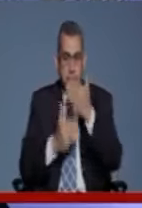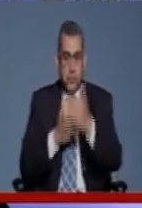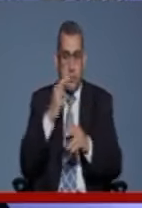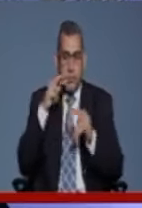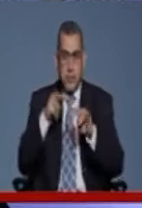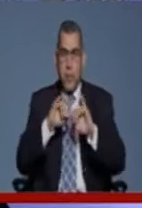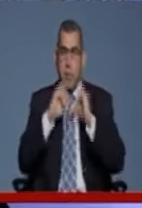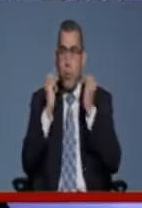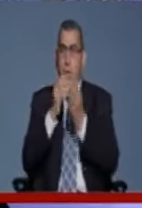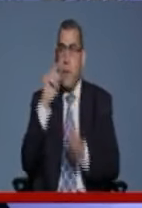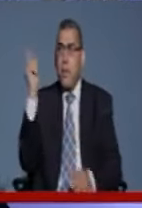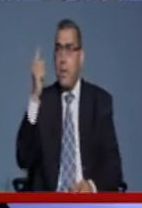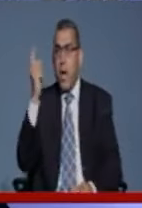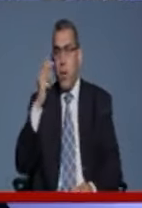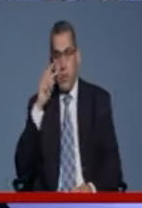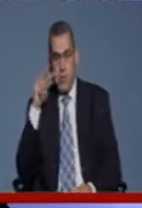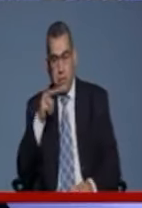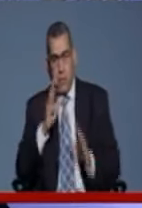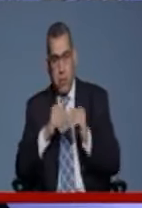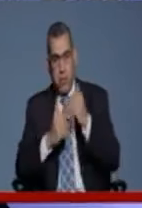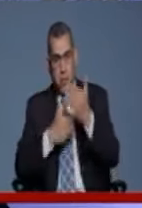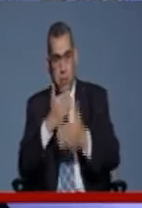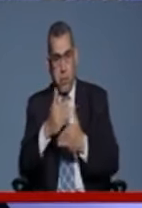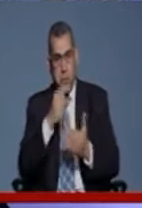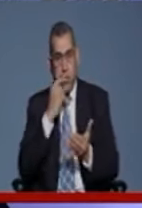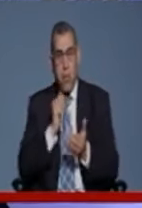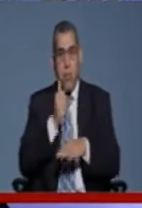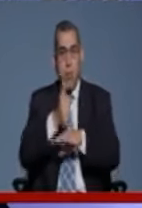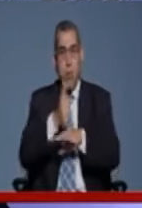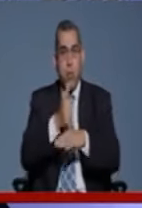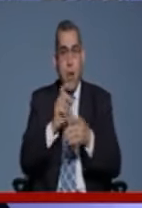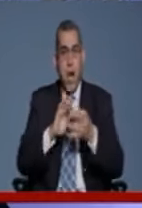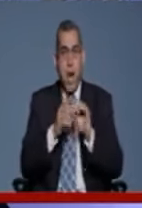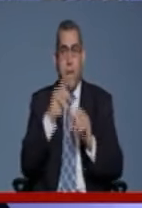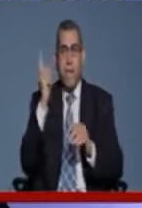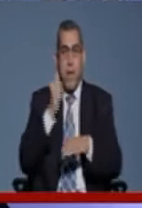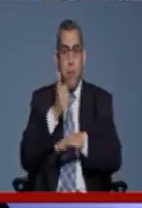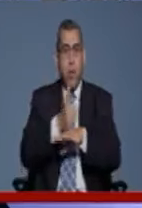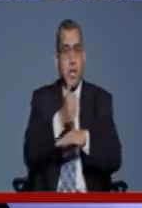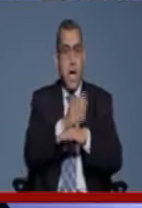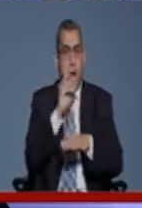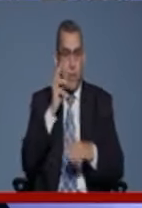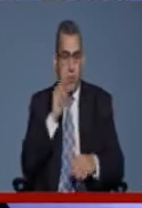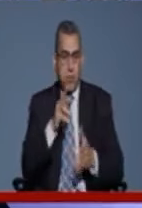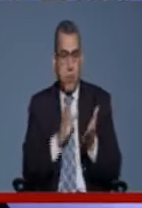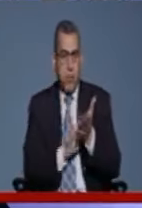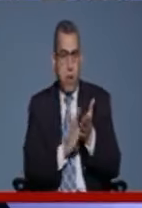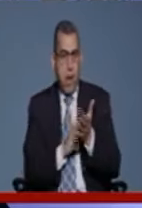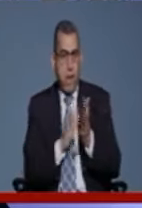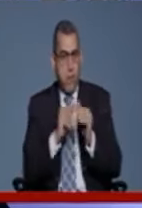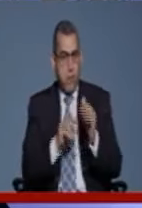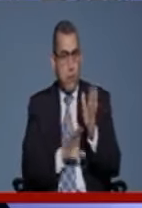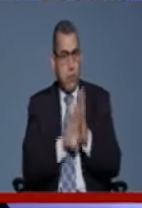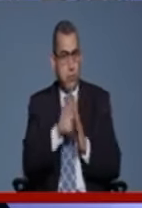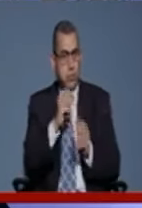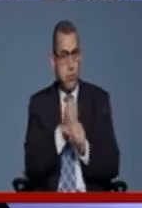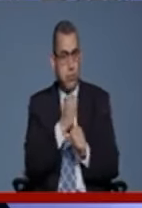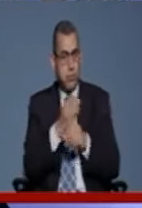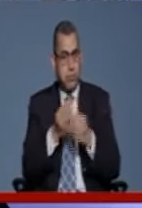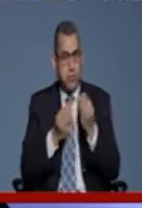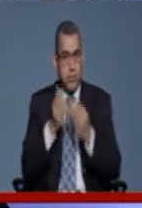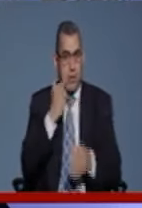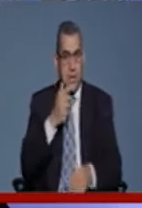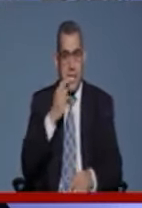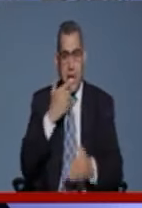الدولي، حيث أشادت بها المنظمات الدولية المعنية باعتبارها أحد أبرز التجارب خلال الفترة